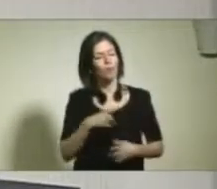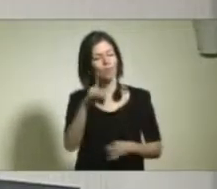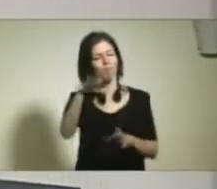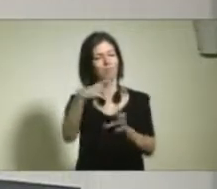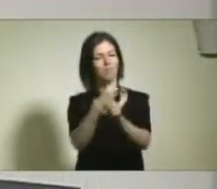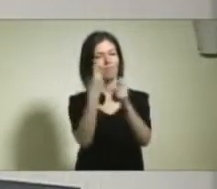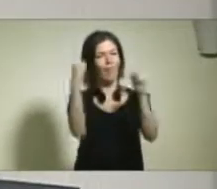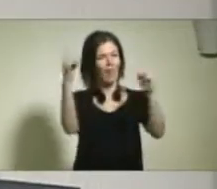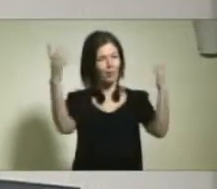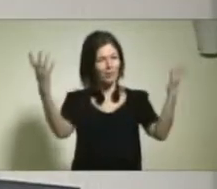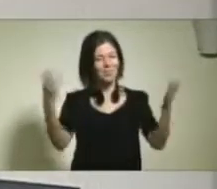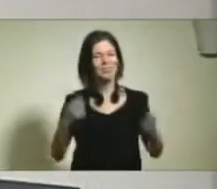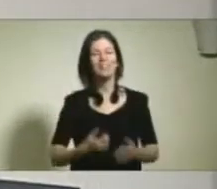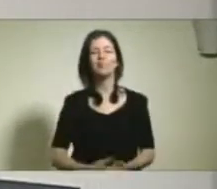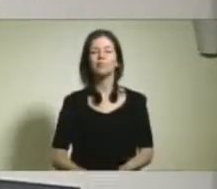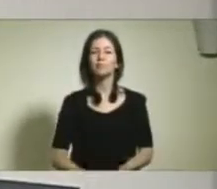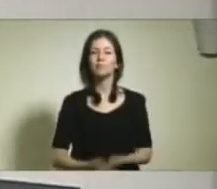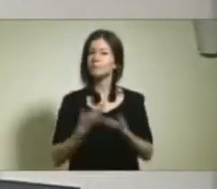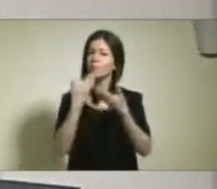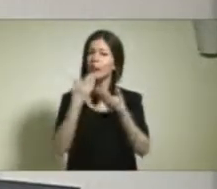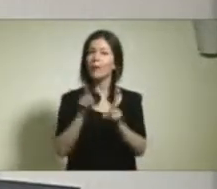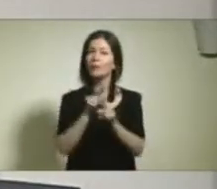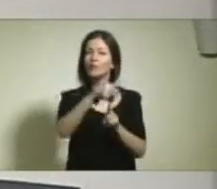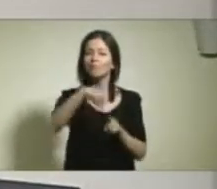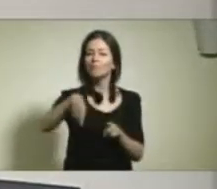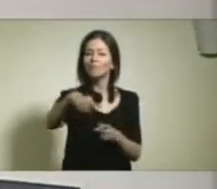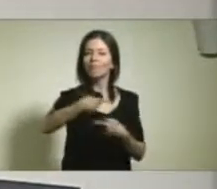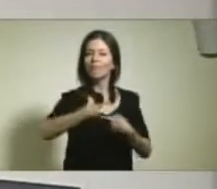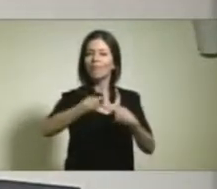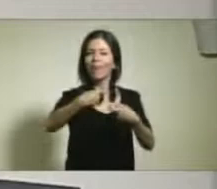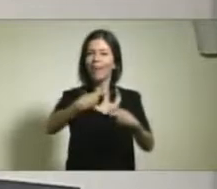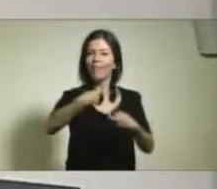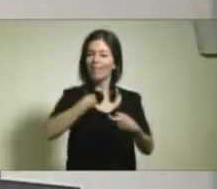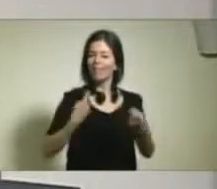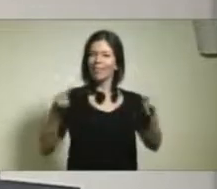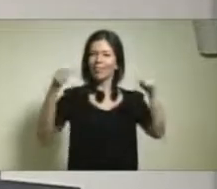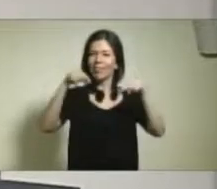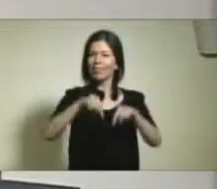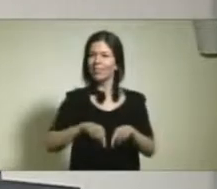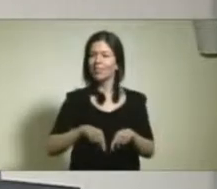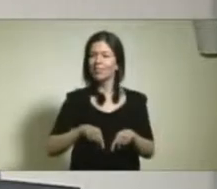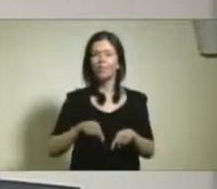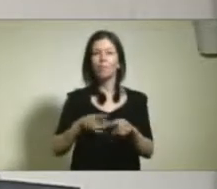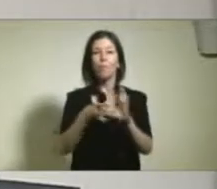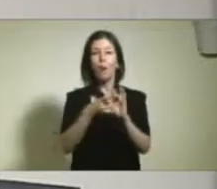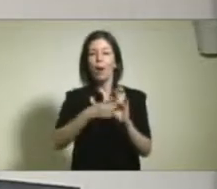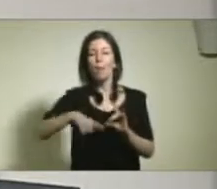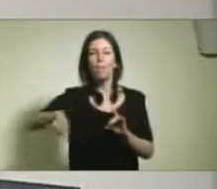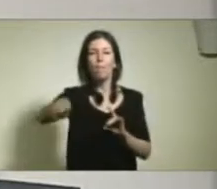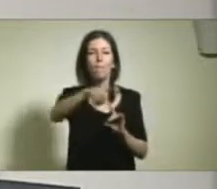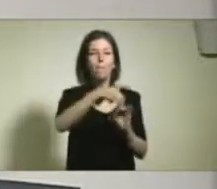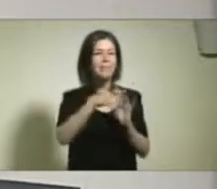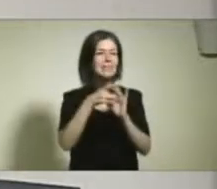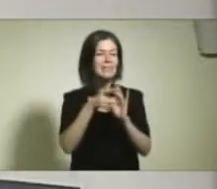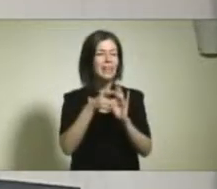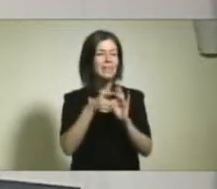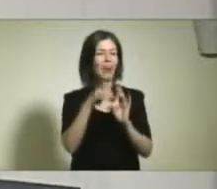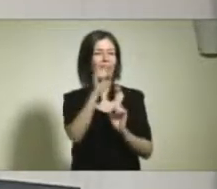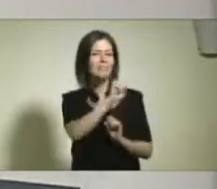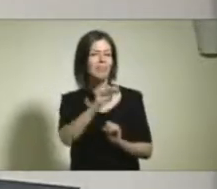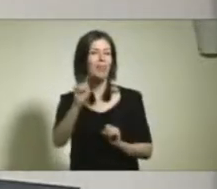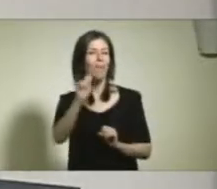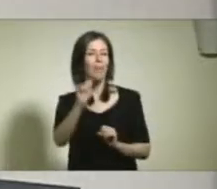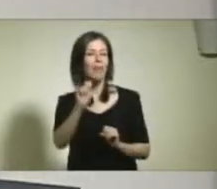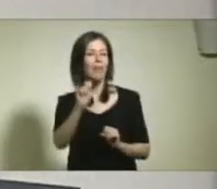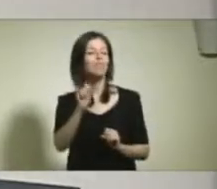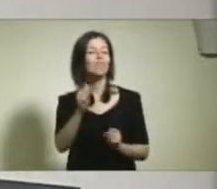à vous remercier de m'avoir invité, à Denis et à tous les membres du syndicat STTP, de m'avoir